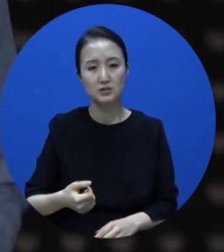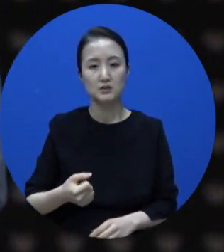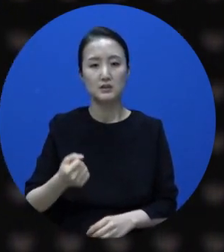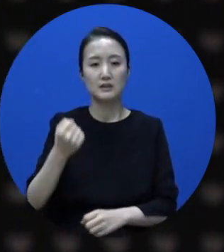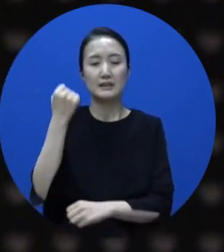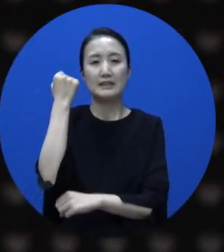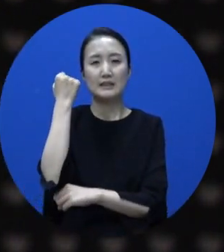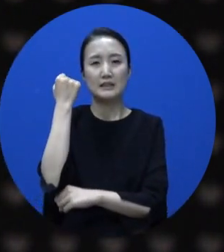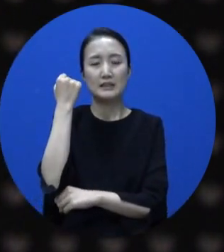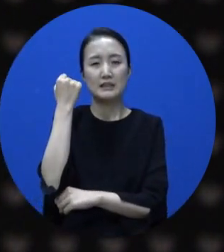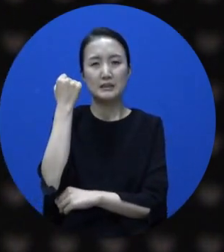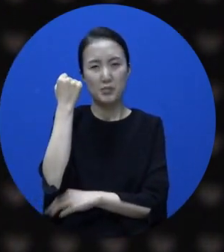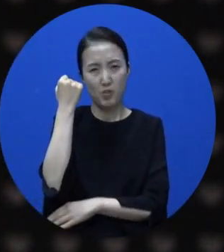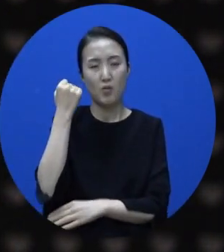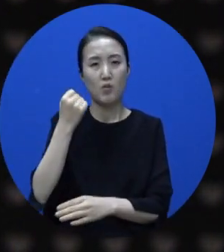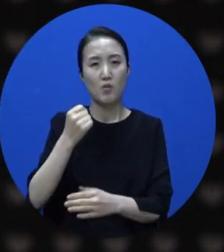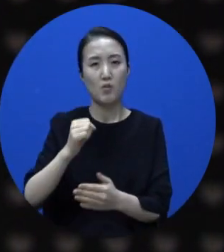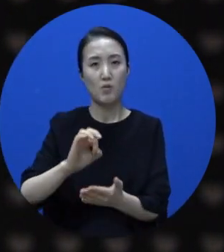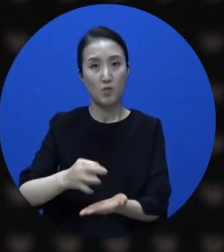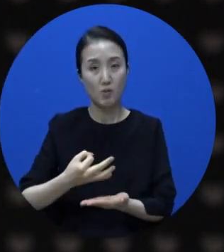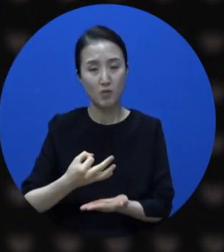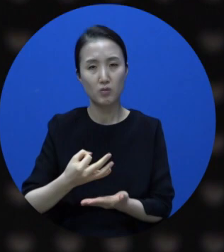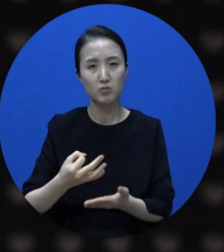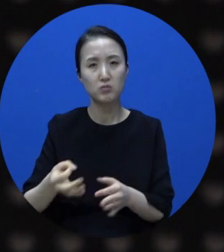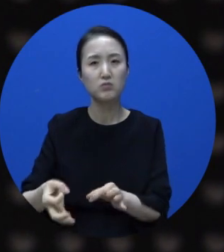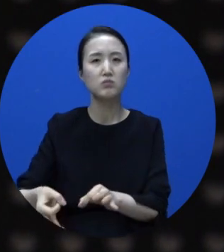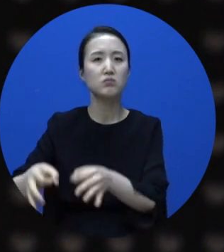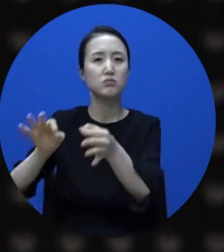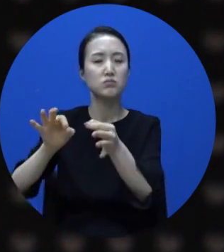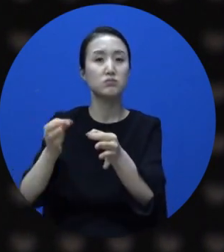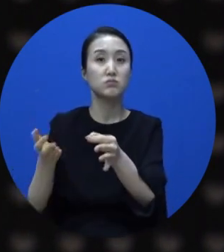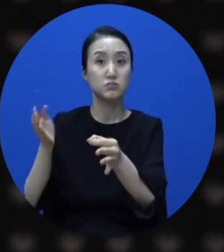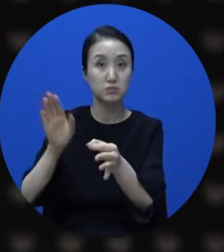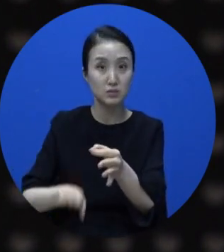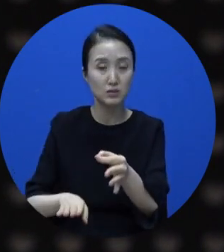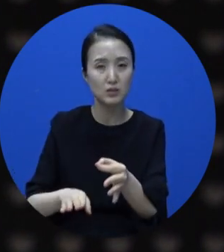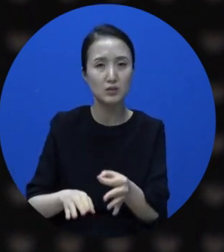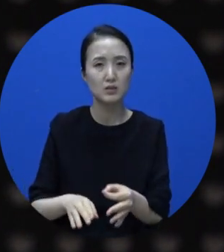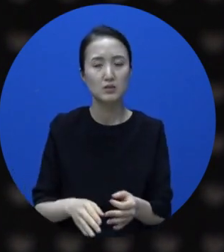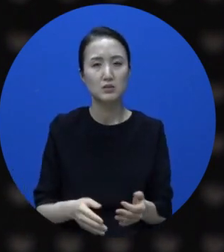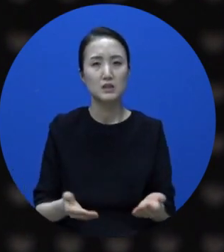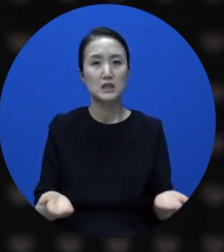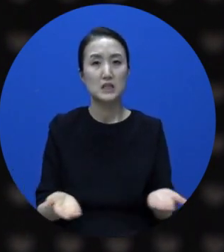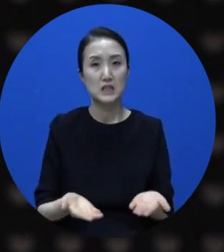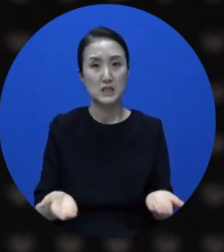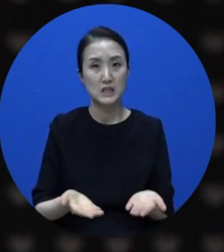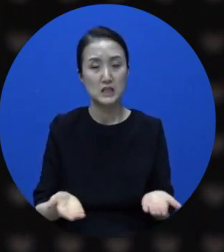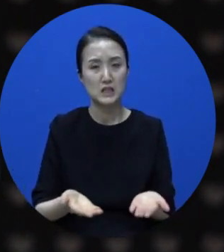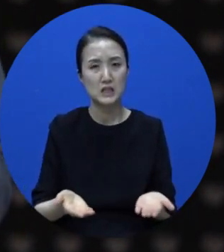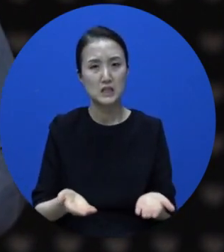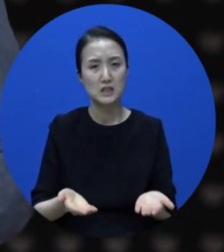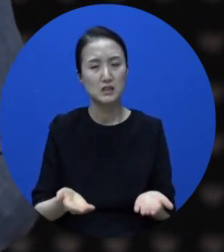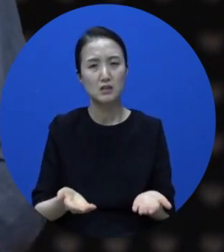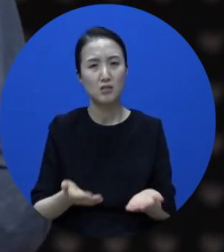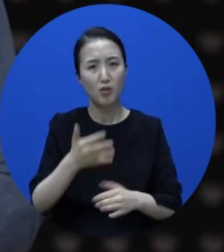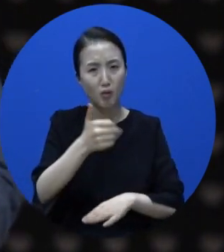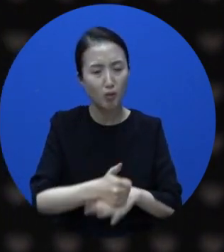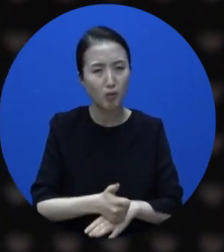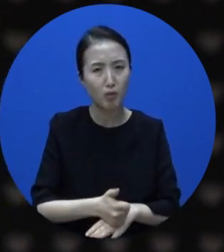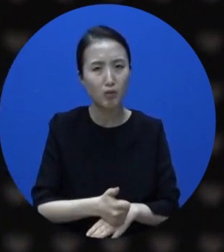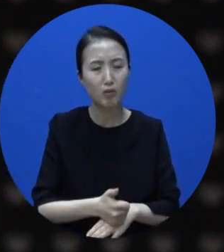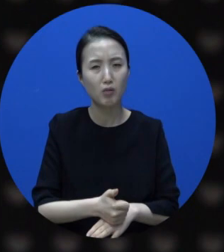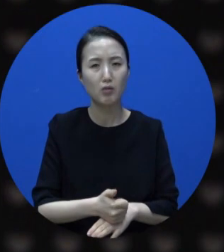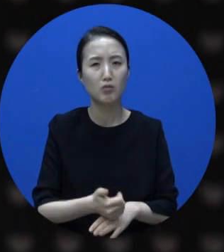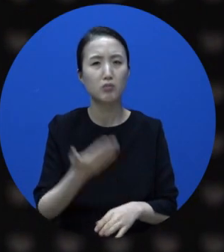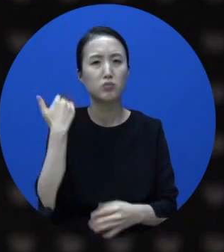생산성이 오히려 늘었습니다 나는 보고서가 나왔대요 이거 어떻게 해서 패야 되죠 라고